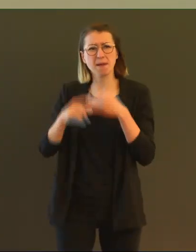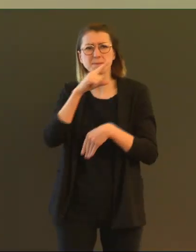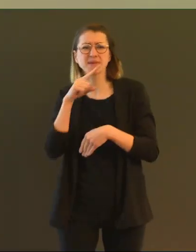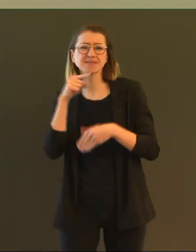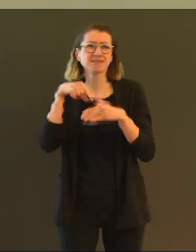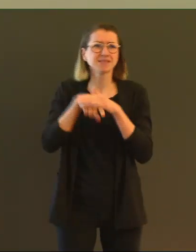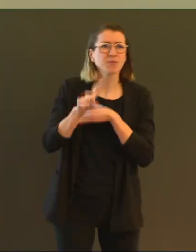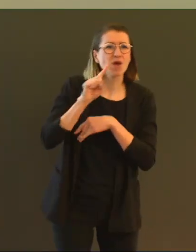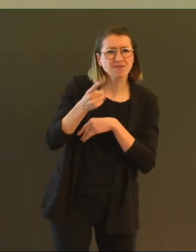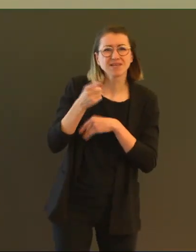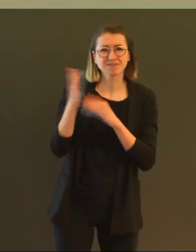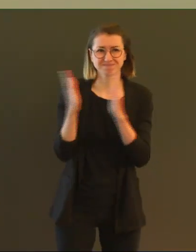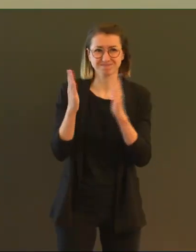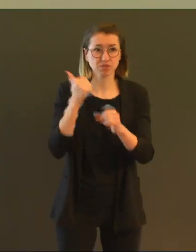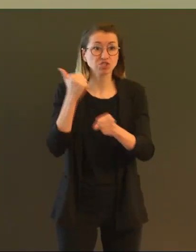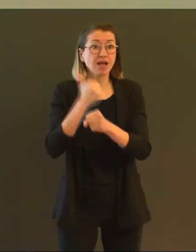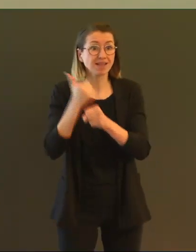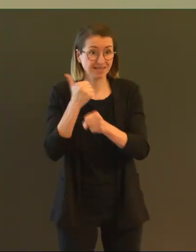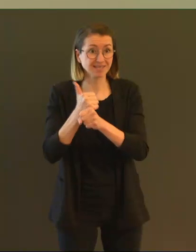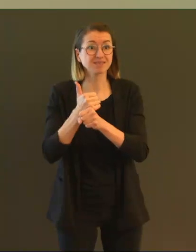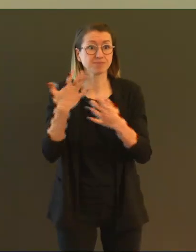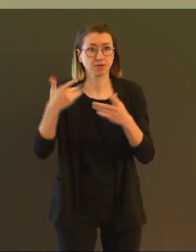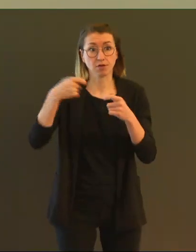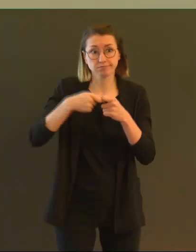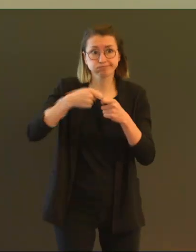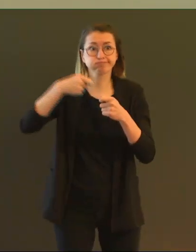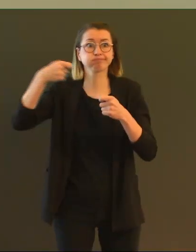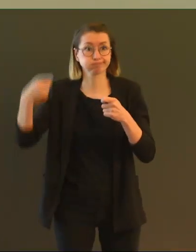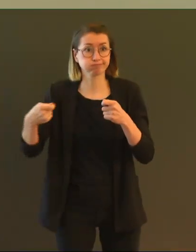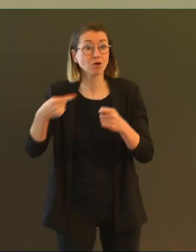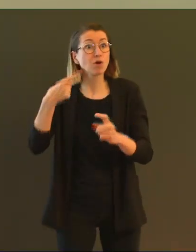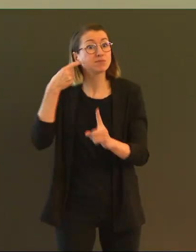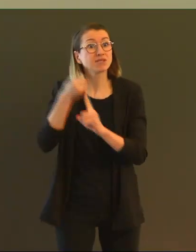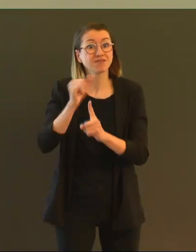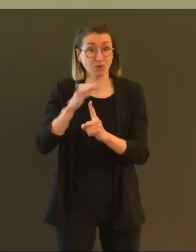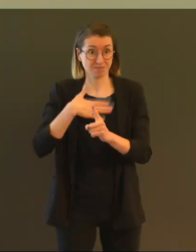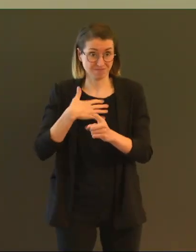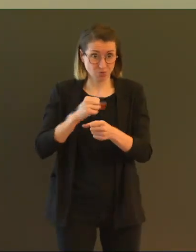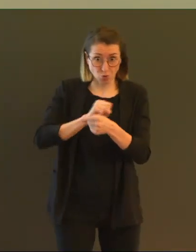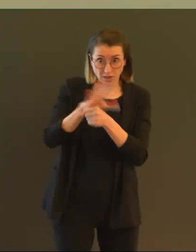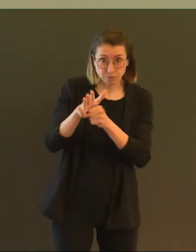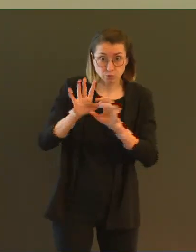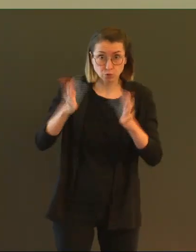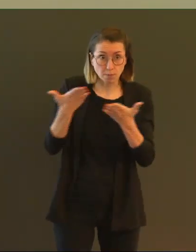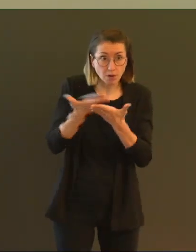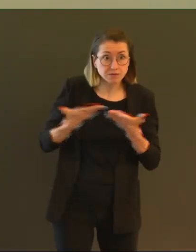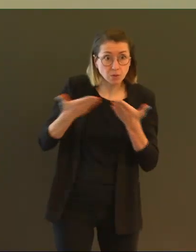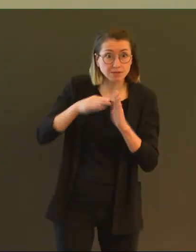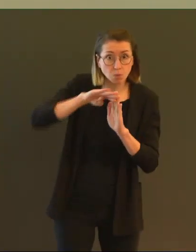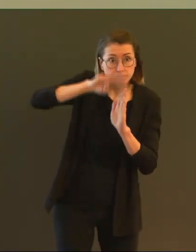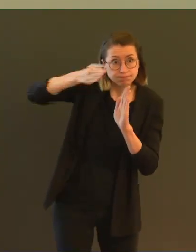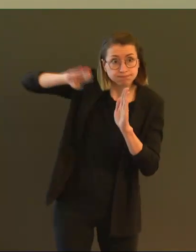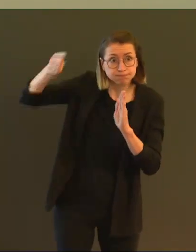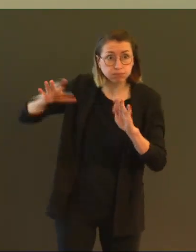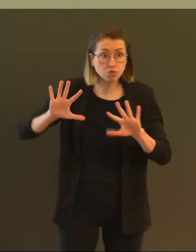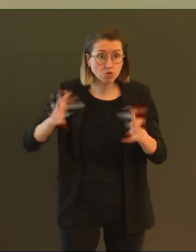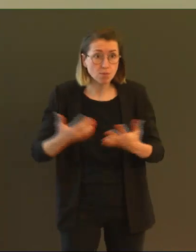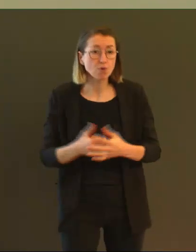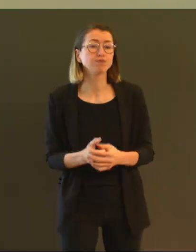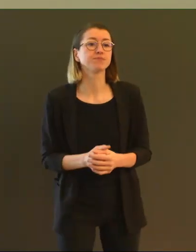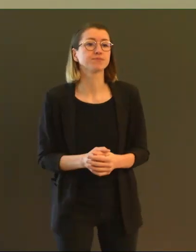manière à évaluer l'impact du Covid-19 qui se présente souvent dans un tableau comparable à la